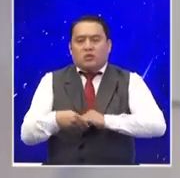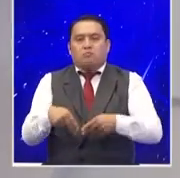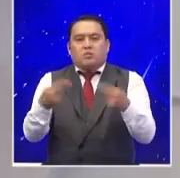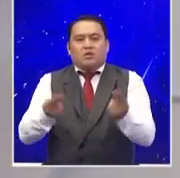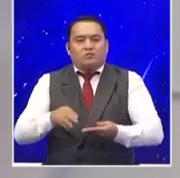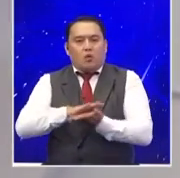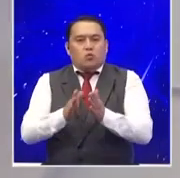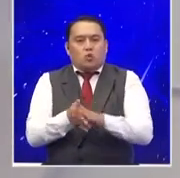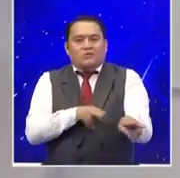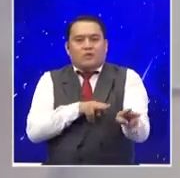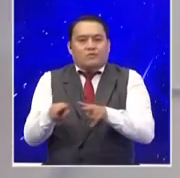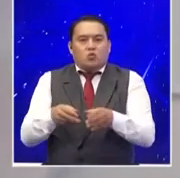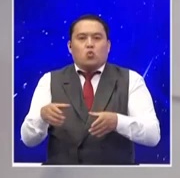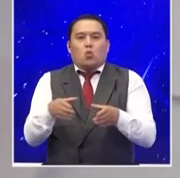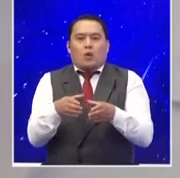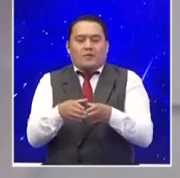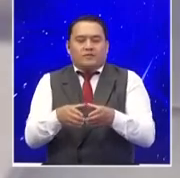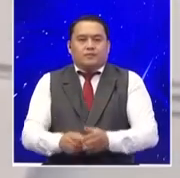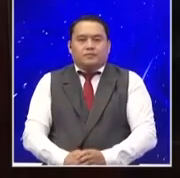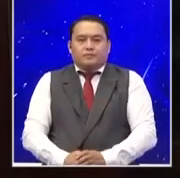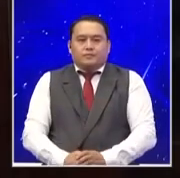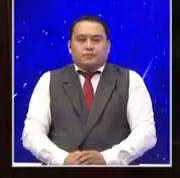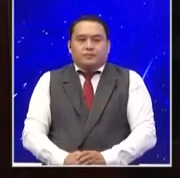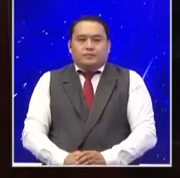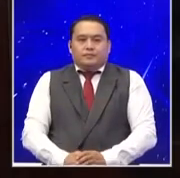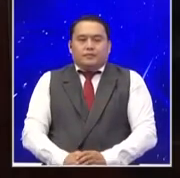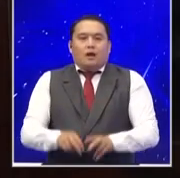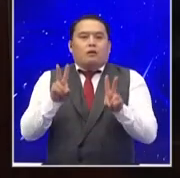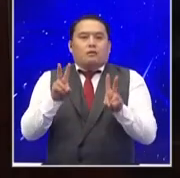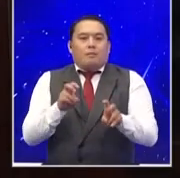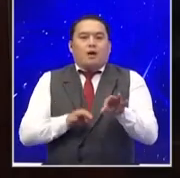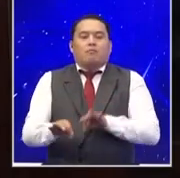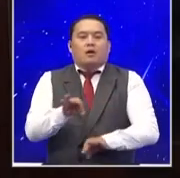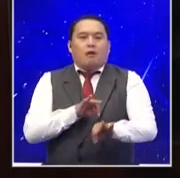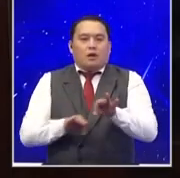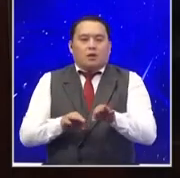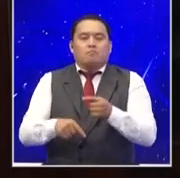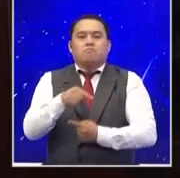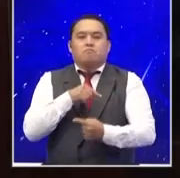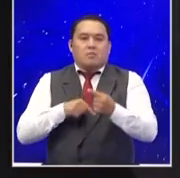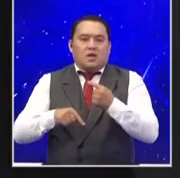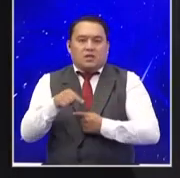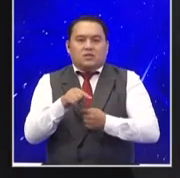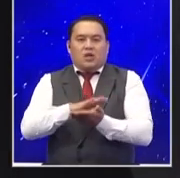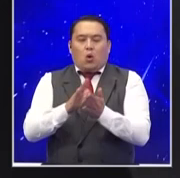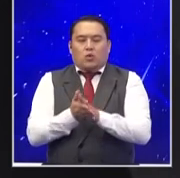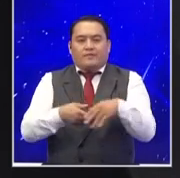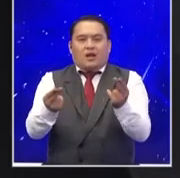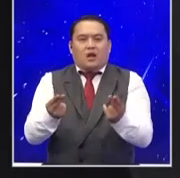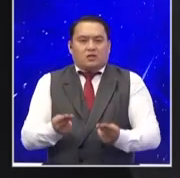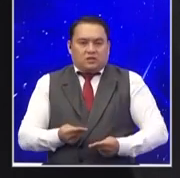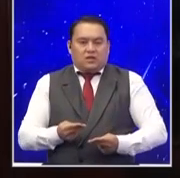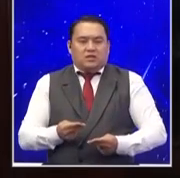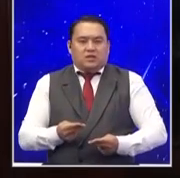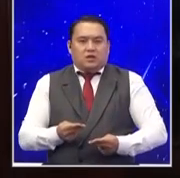подписала соглашение с руководством птицефабрики. В рамках проекта Protecting Business and Investments заключили